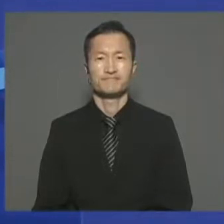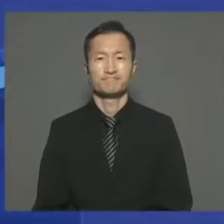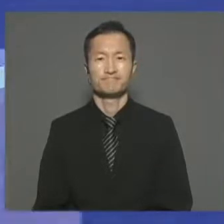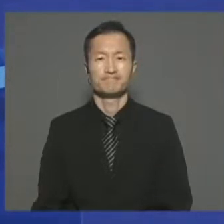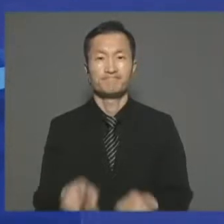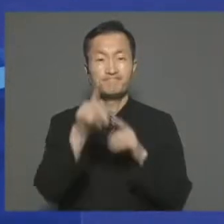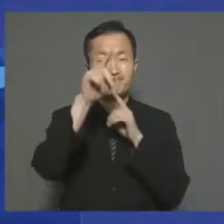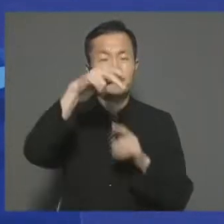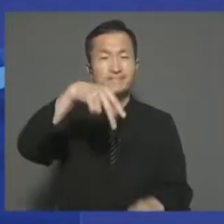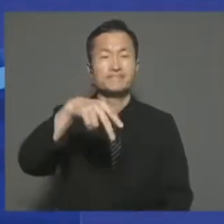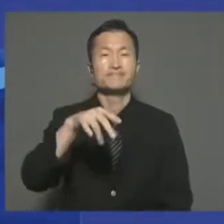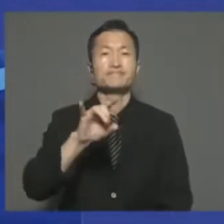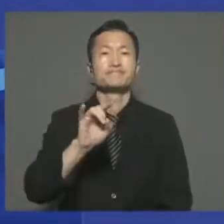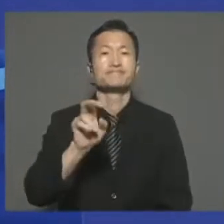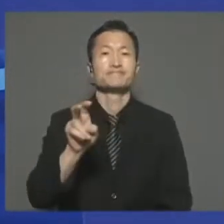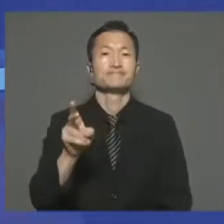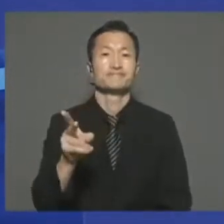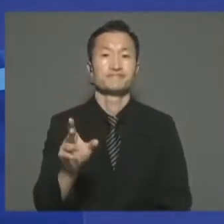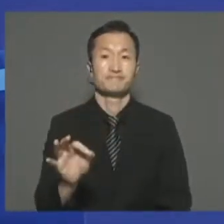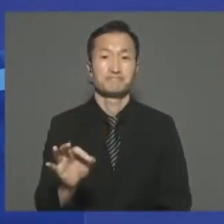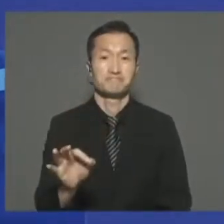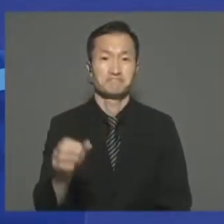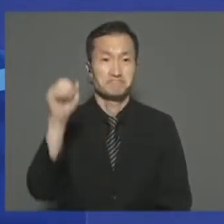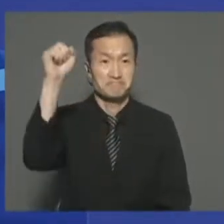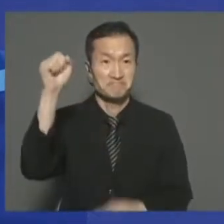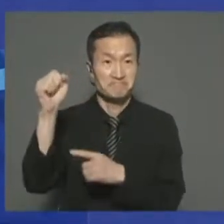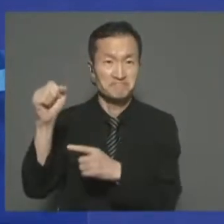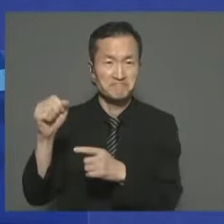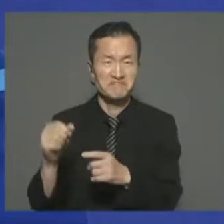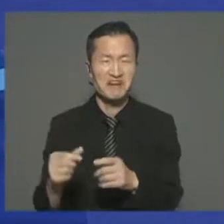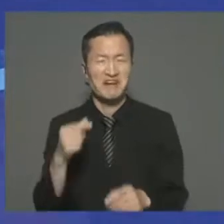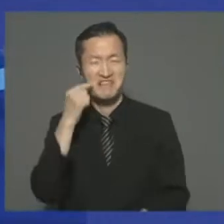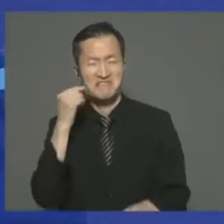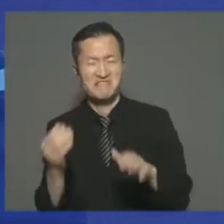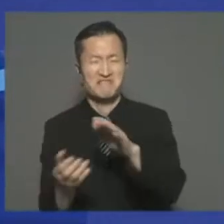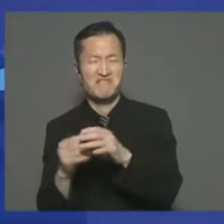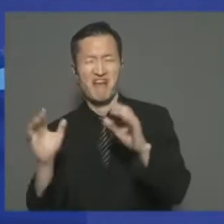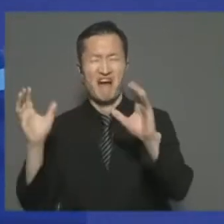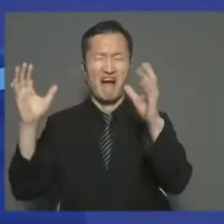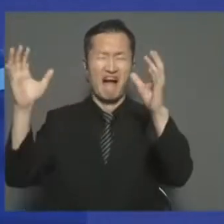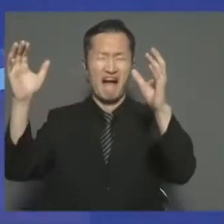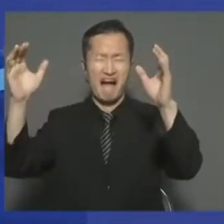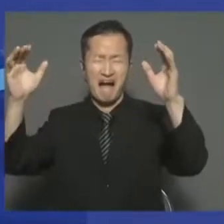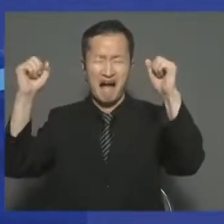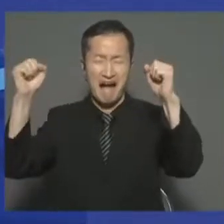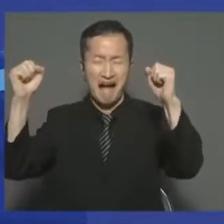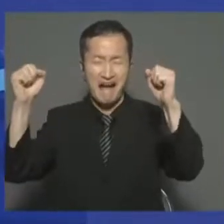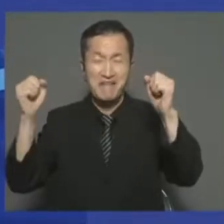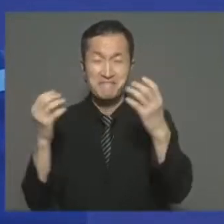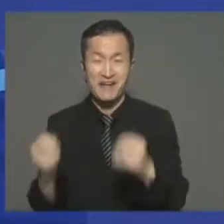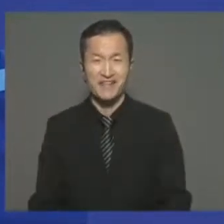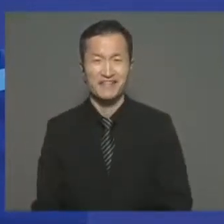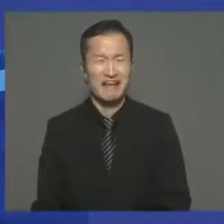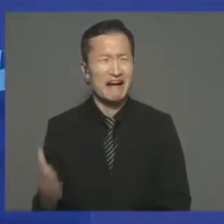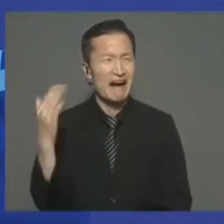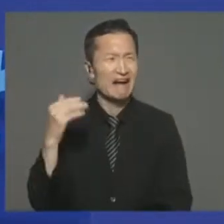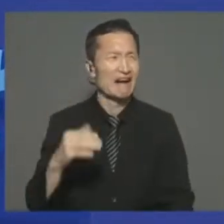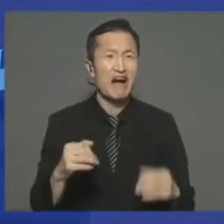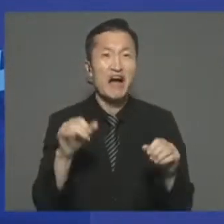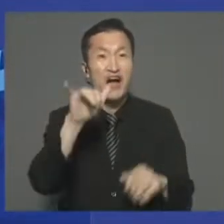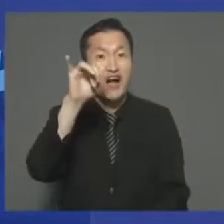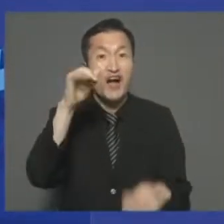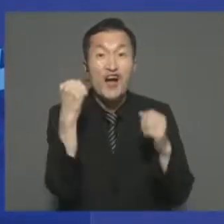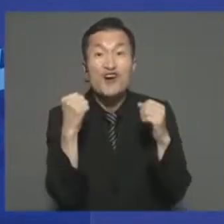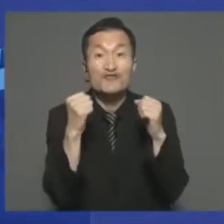이재명 후보는 어딜 가나 인기가 많아서 박수 소리가 크고요. 지난번에 충남 연설회 때 가서